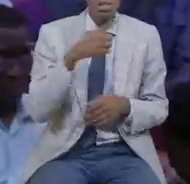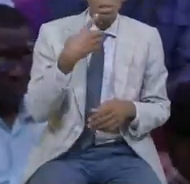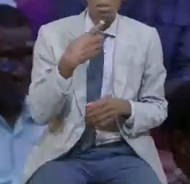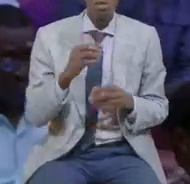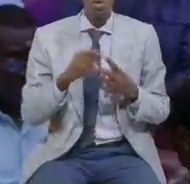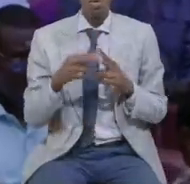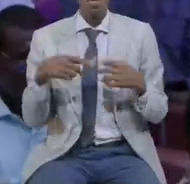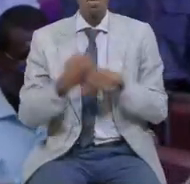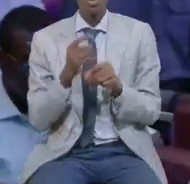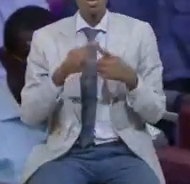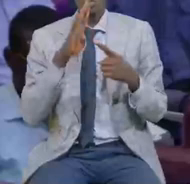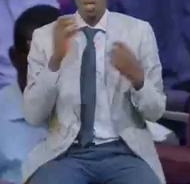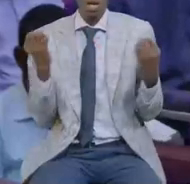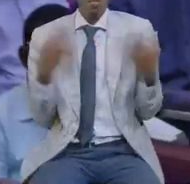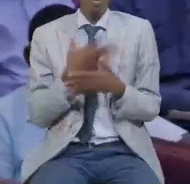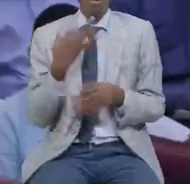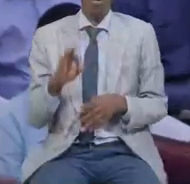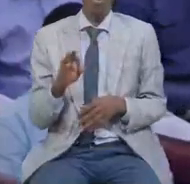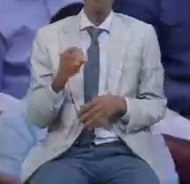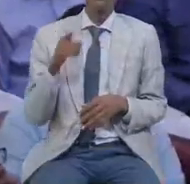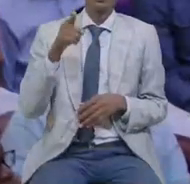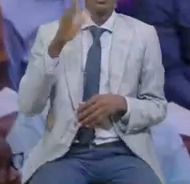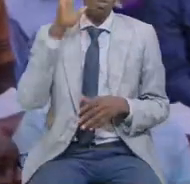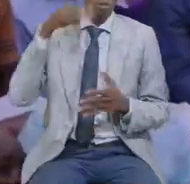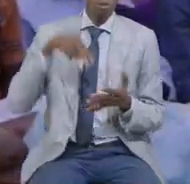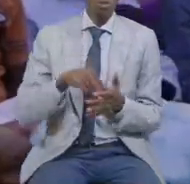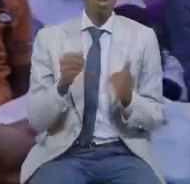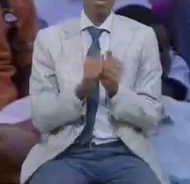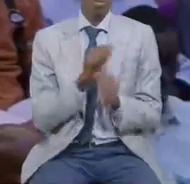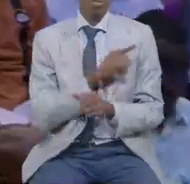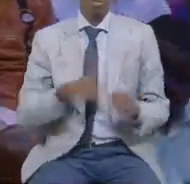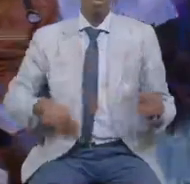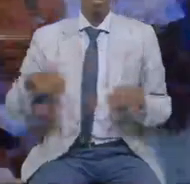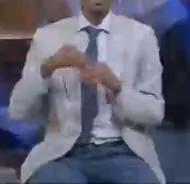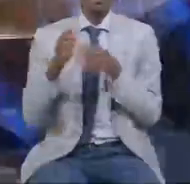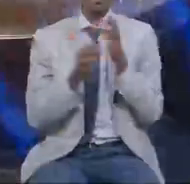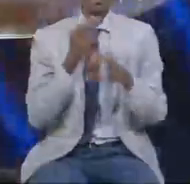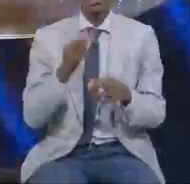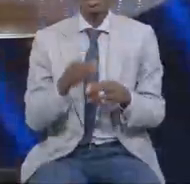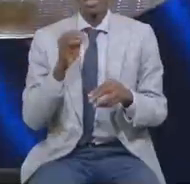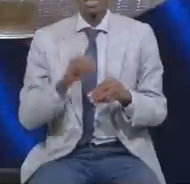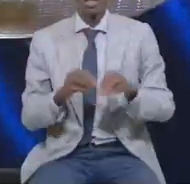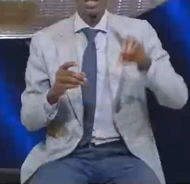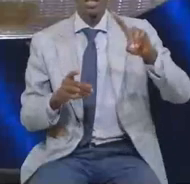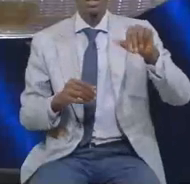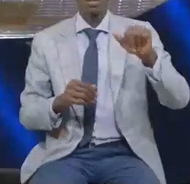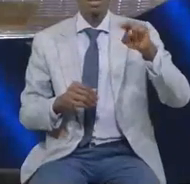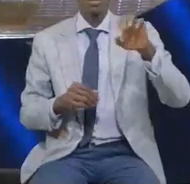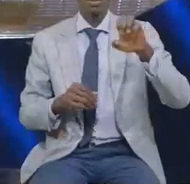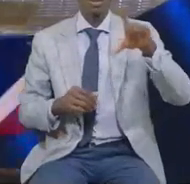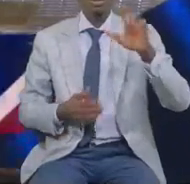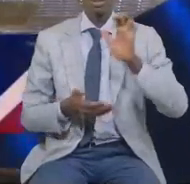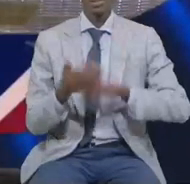leur menace, tu vas tenir pour le Seigneur au nom de Jésus-Christ. Daniel 3,